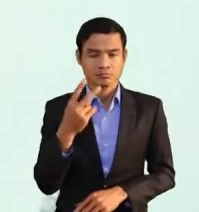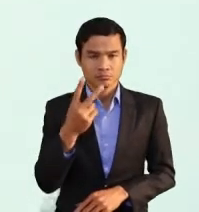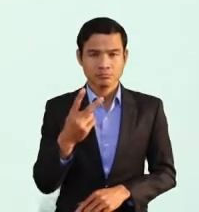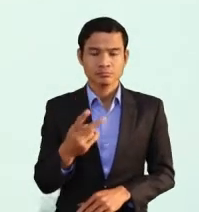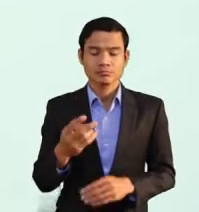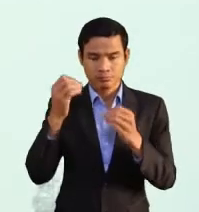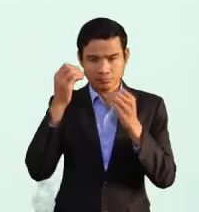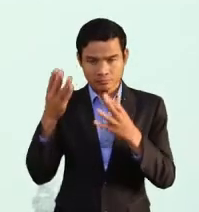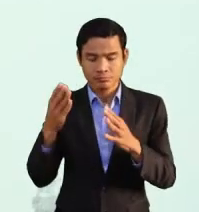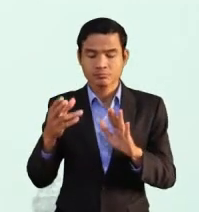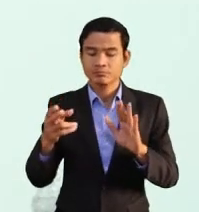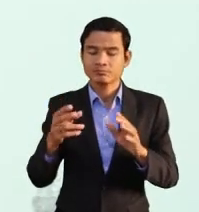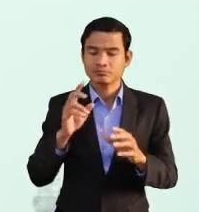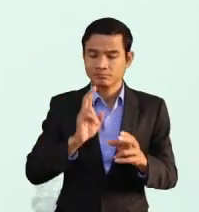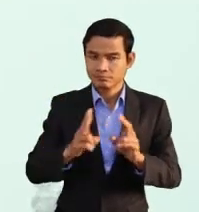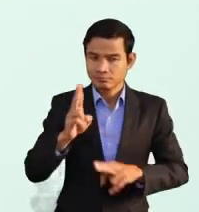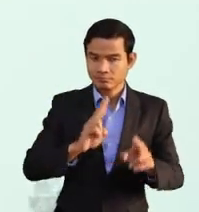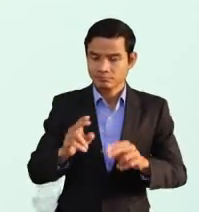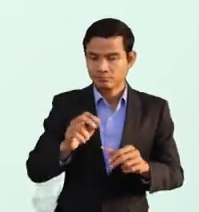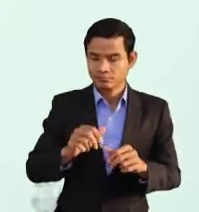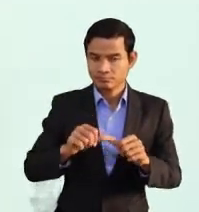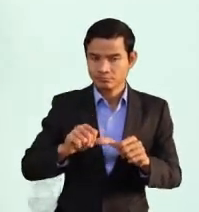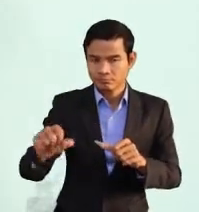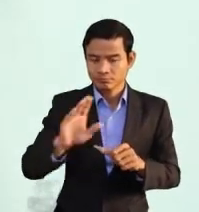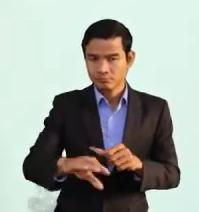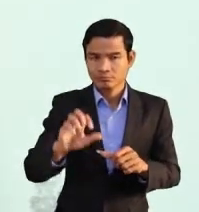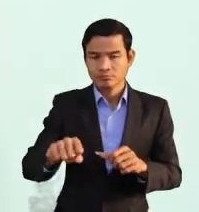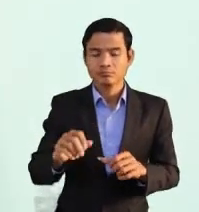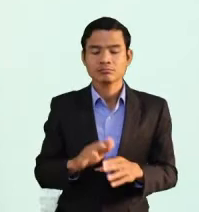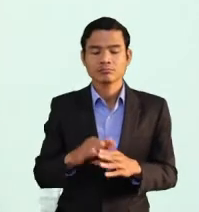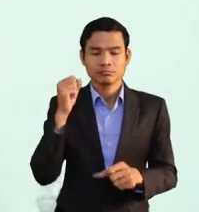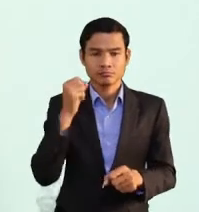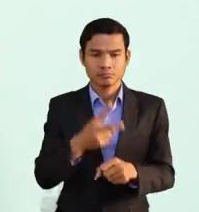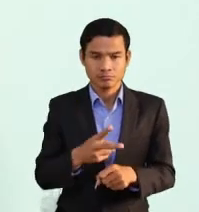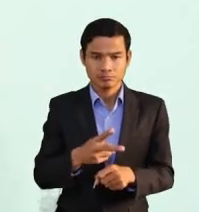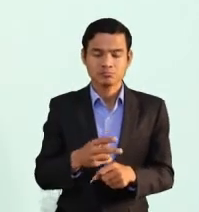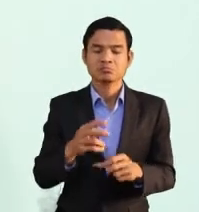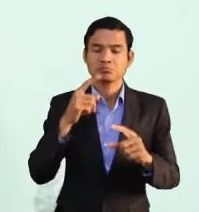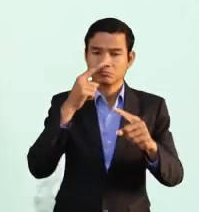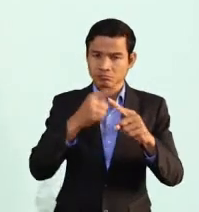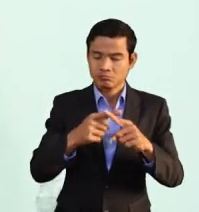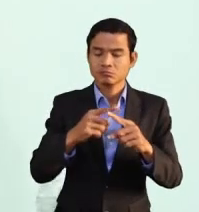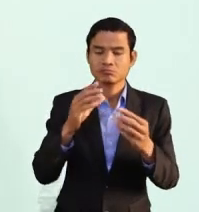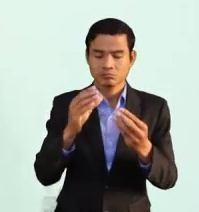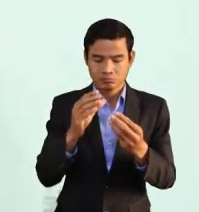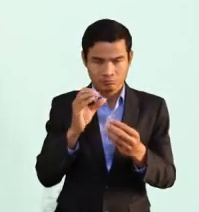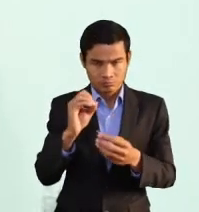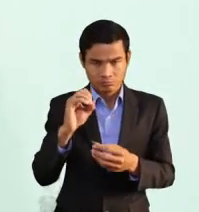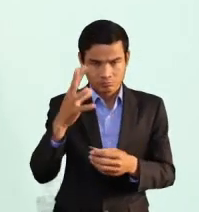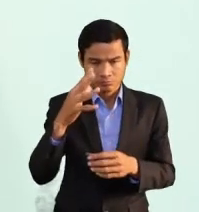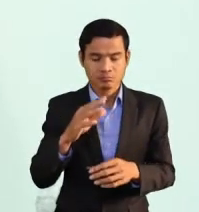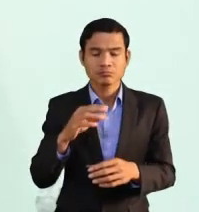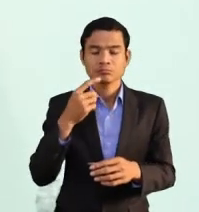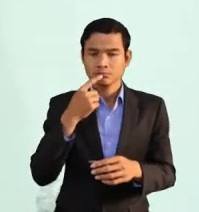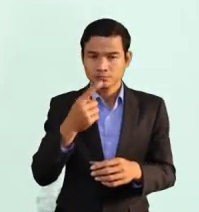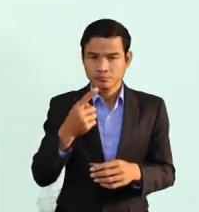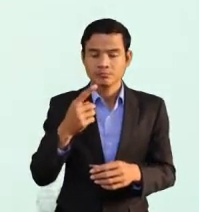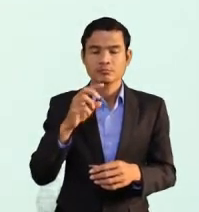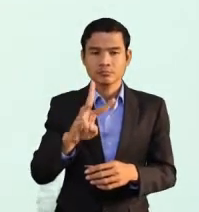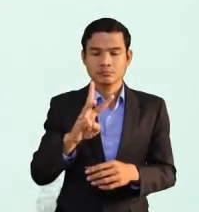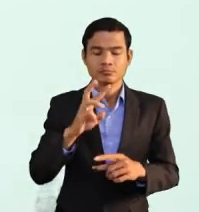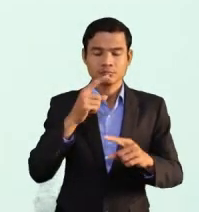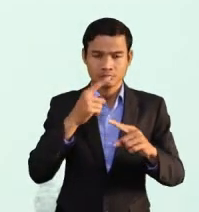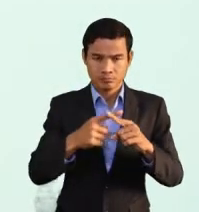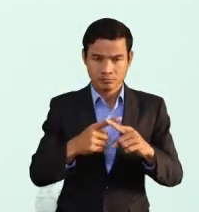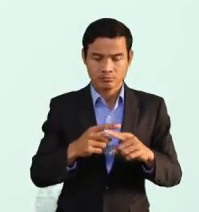đầm bay ở căn tay rồi ha to từ tiệt chẳng dương ở trăm bạch côn chỉ mũi sôn tế cứ con hà bay con